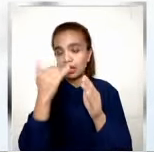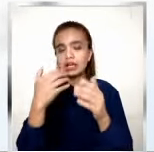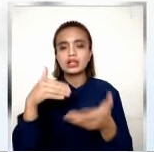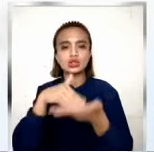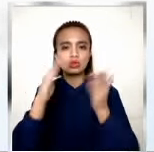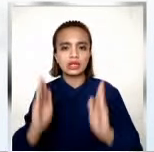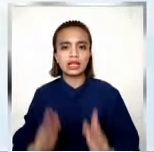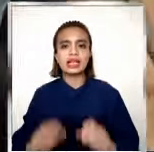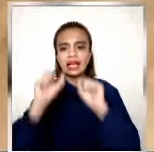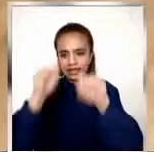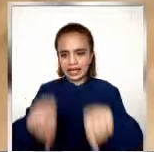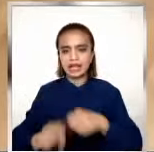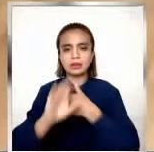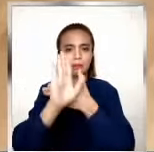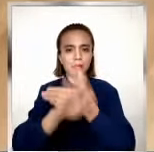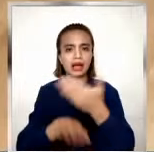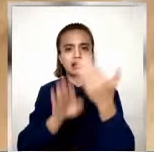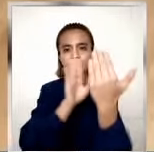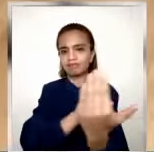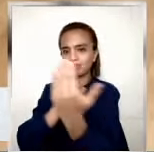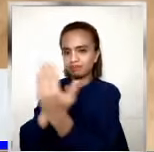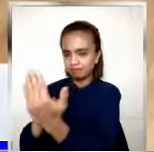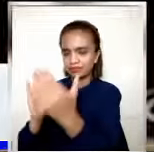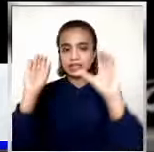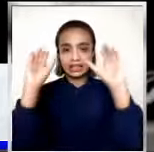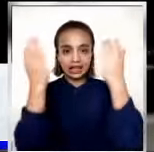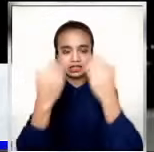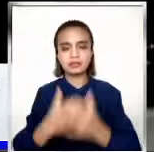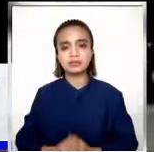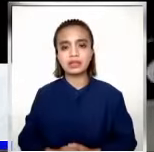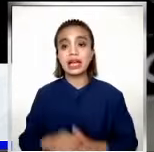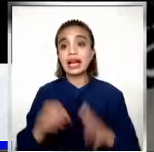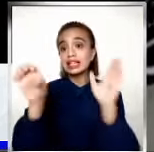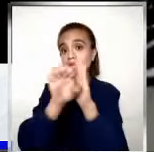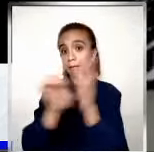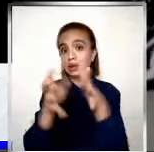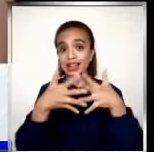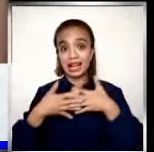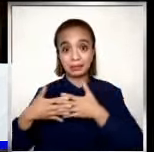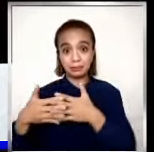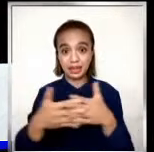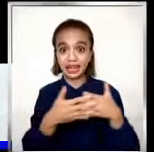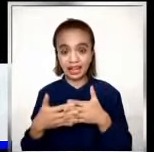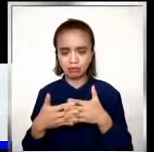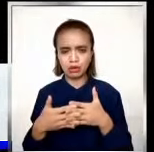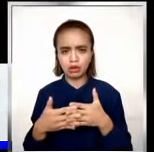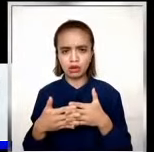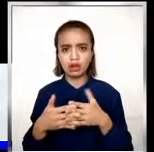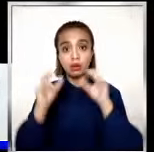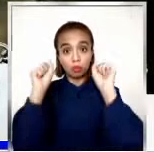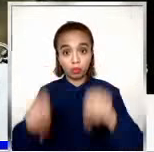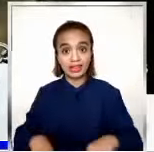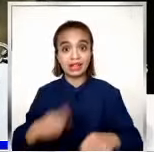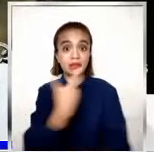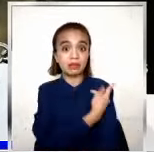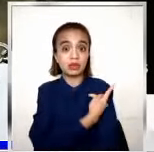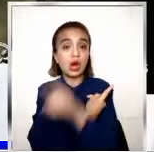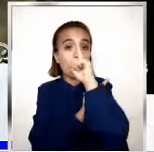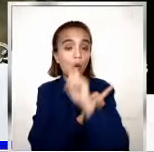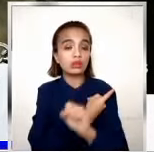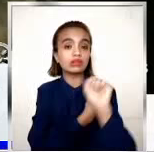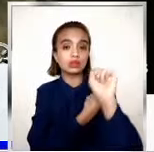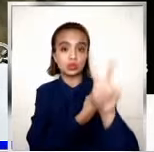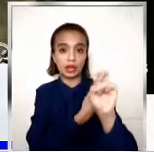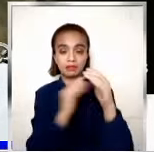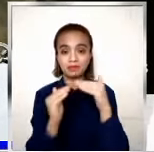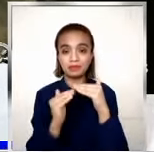pag-face-to-face classes. May mga bansang gaya ng Amerika kung saan pwede nang magpabakuna mula edad 12 years old. Dito sa